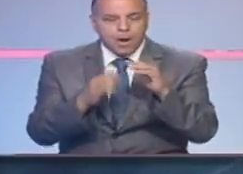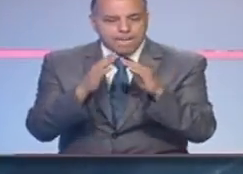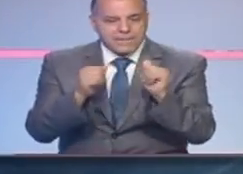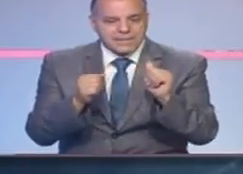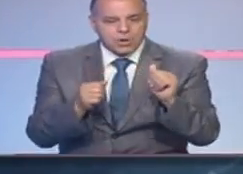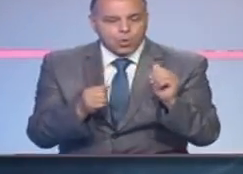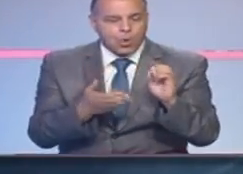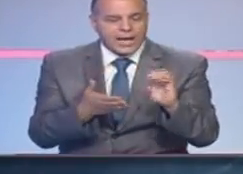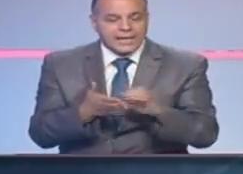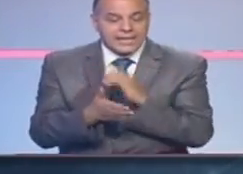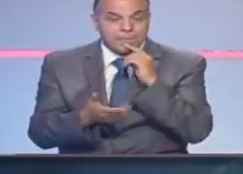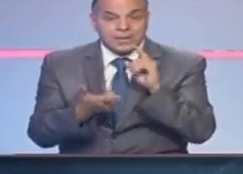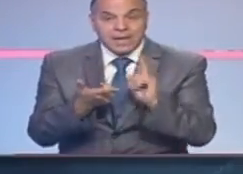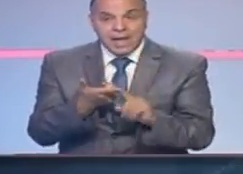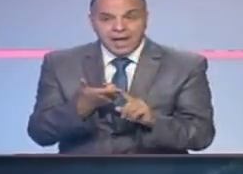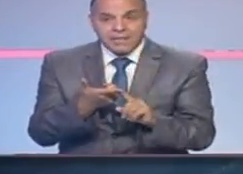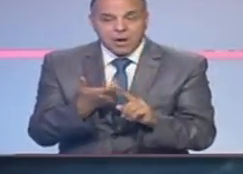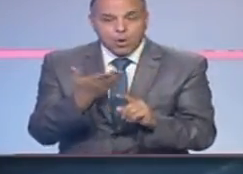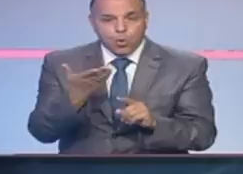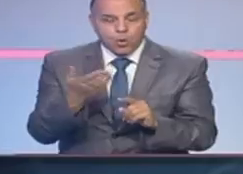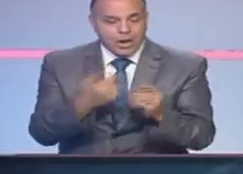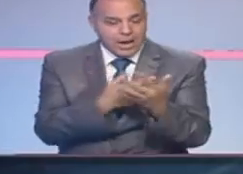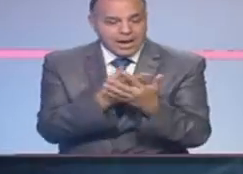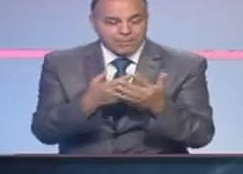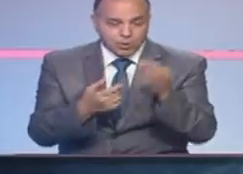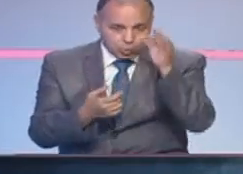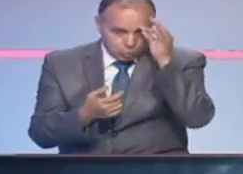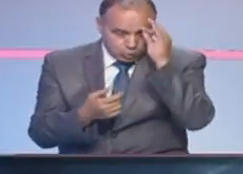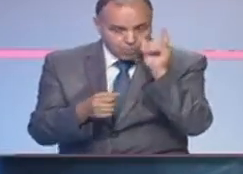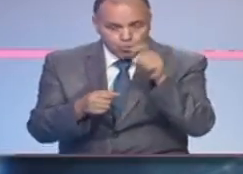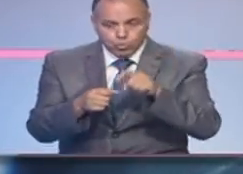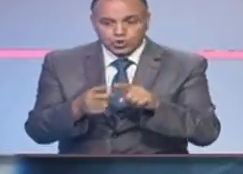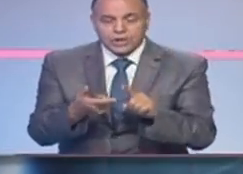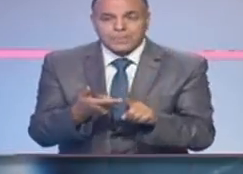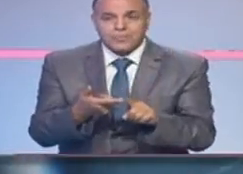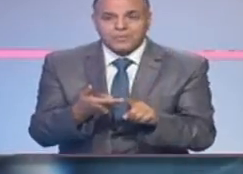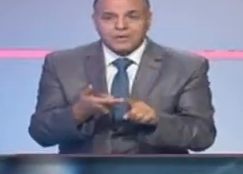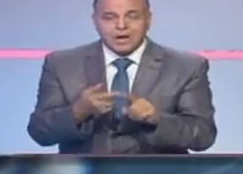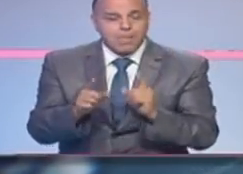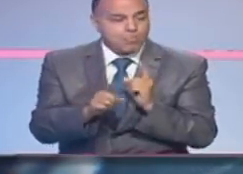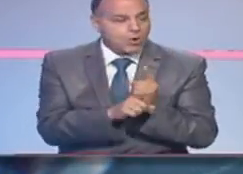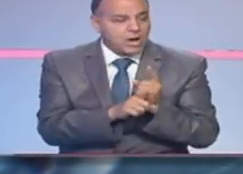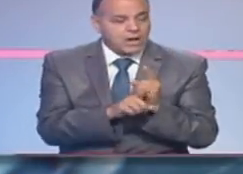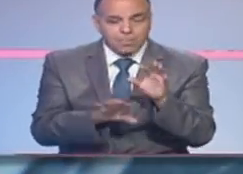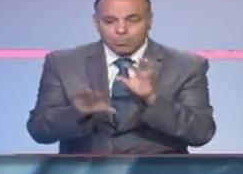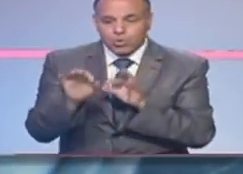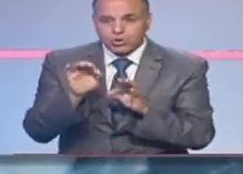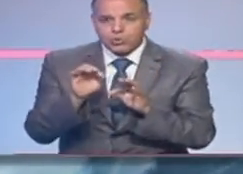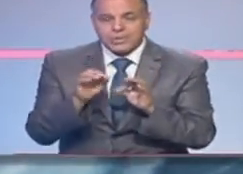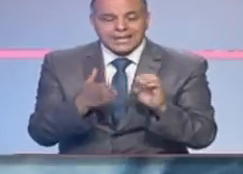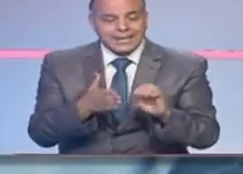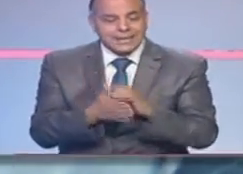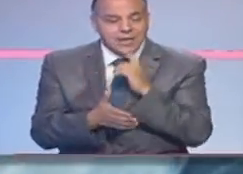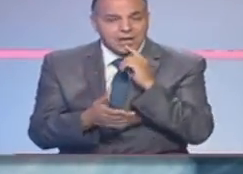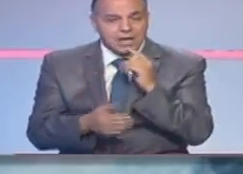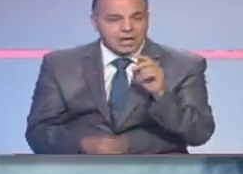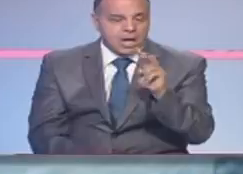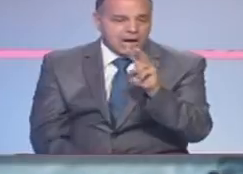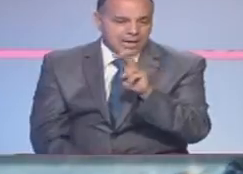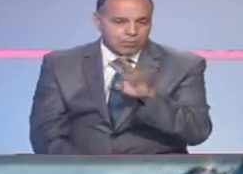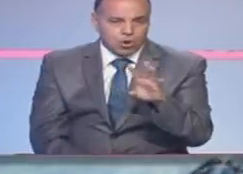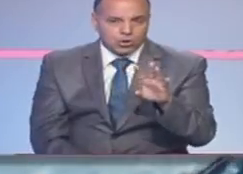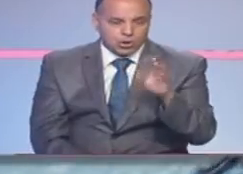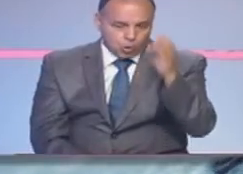غينيا حيث يستهل الخميس التونسي مشاركته بملاقاه المنتخب الغيني في الرابع والعشرين